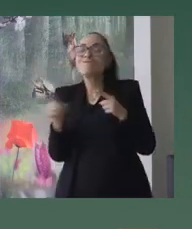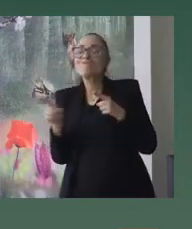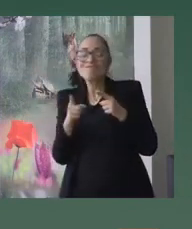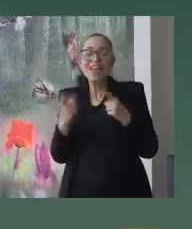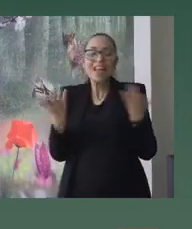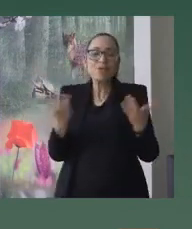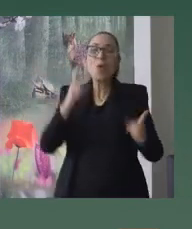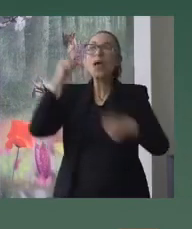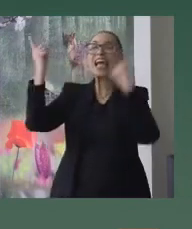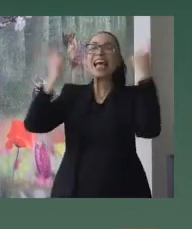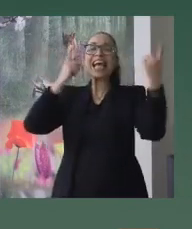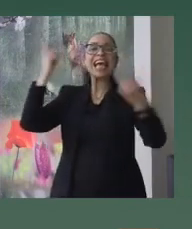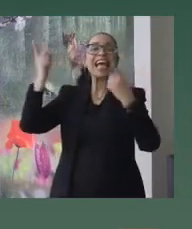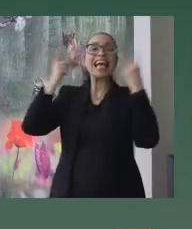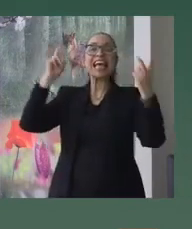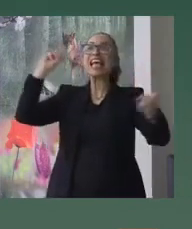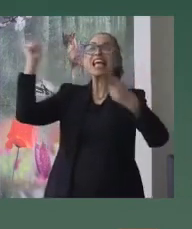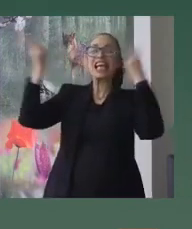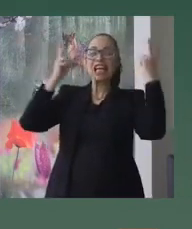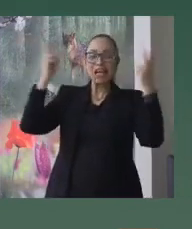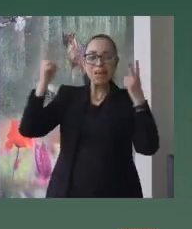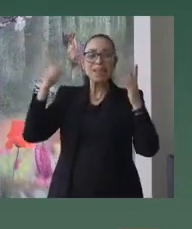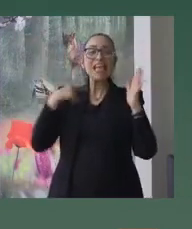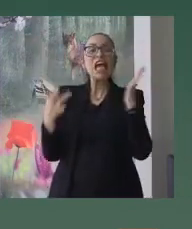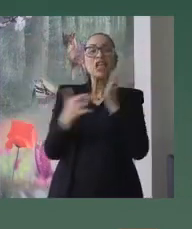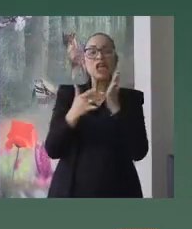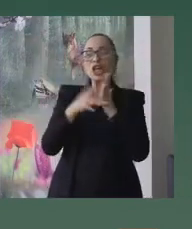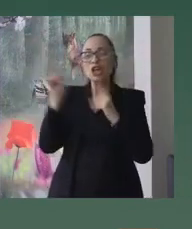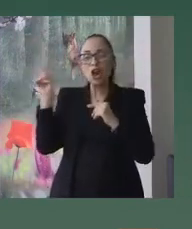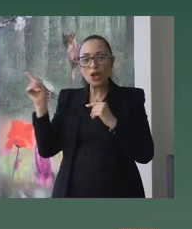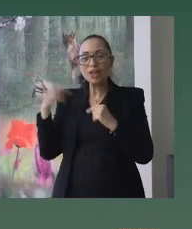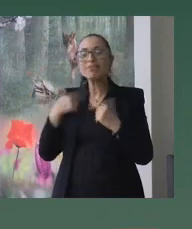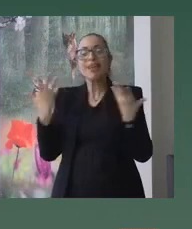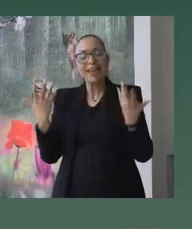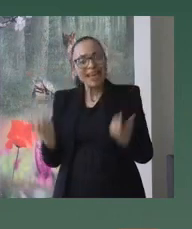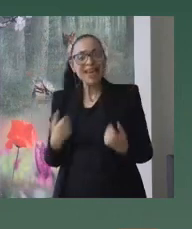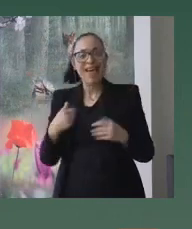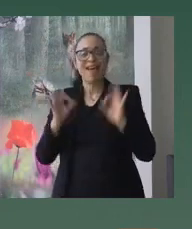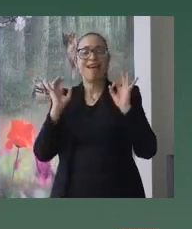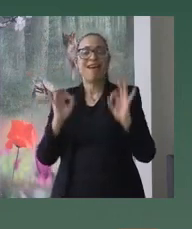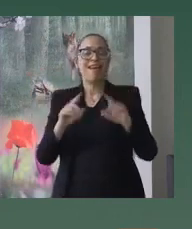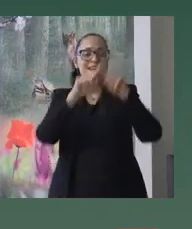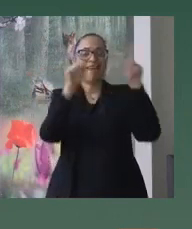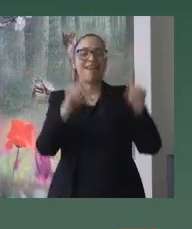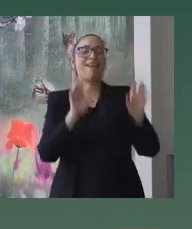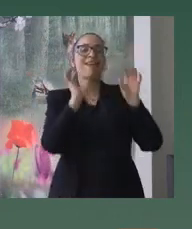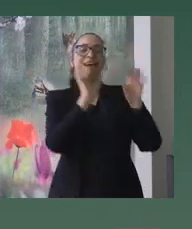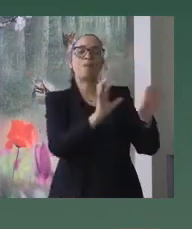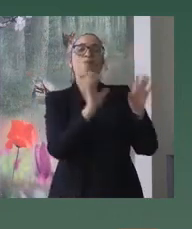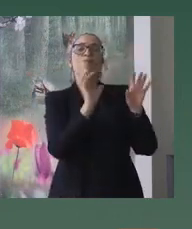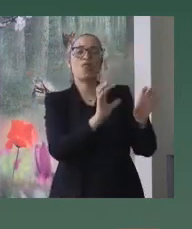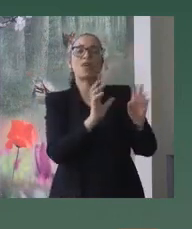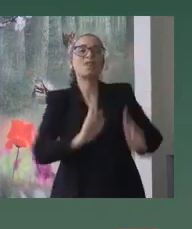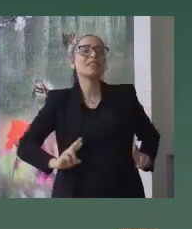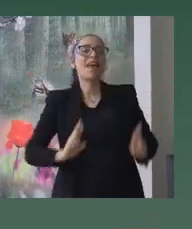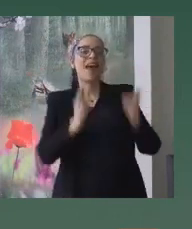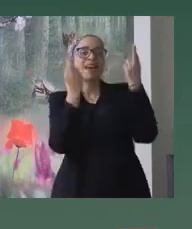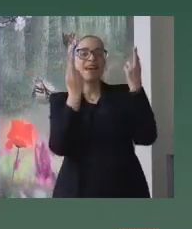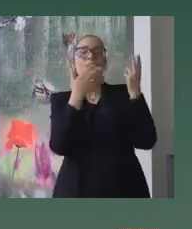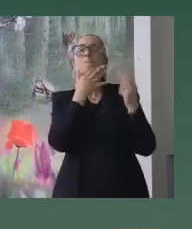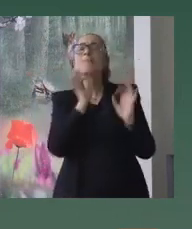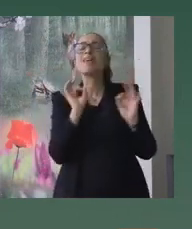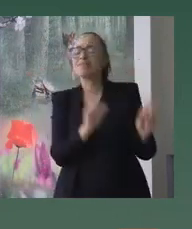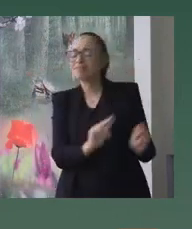κλιματικές τεχνολογίες που έδειξα και δεν την είχα χρωματίσει με κίτρινη, είχα τις εγκαταστάσεις αποθήκευσης και αποθήκευσης ενέργειας. Είναι οι